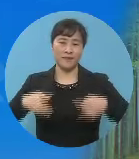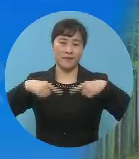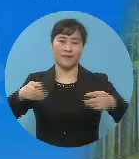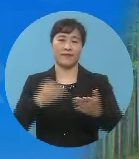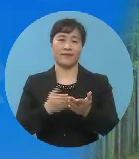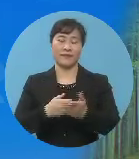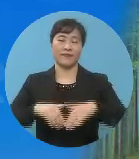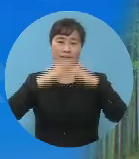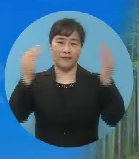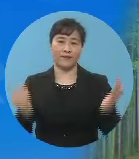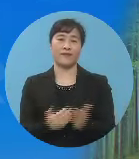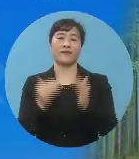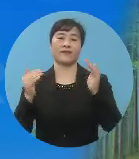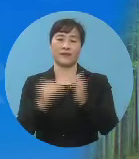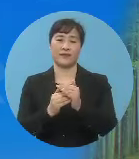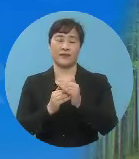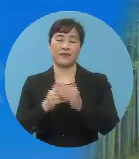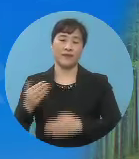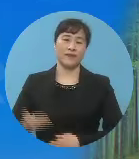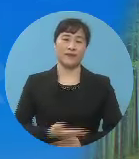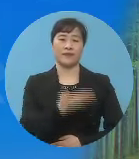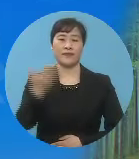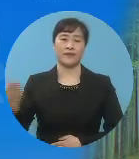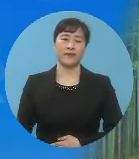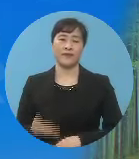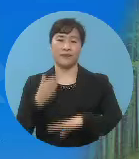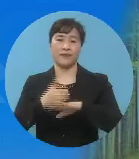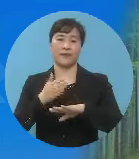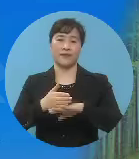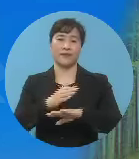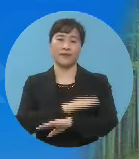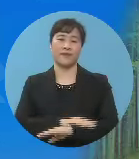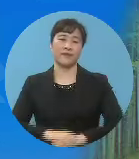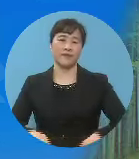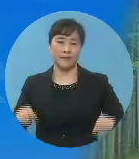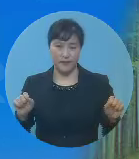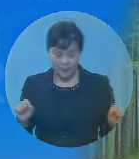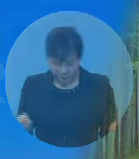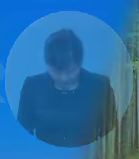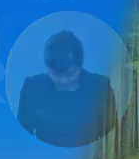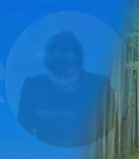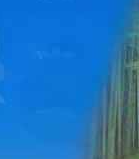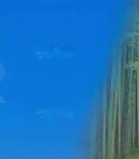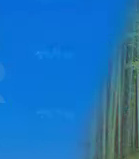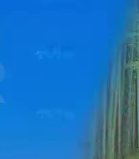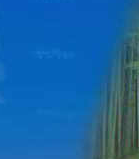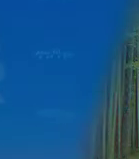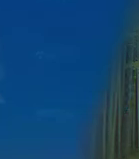생명의 땅 전남 도정뉴스 여기서 마칩니다. 시청해주신 여러분 고맙습니다.